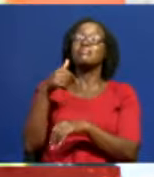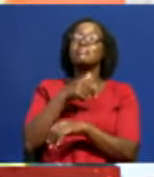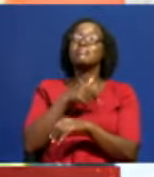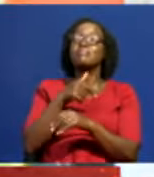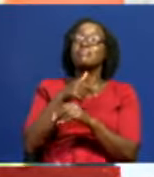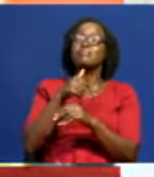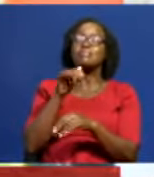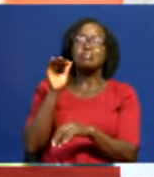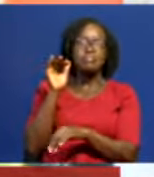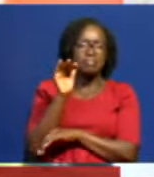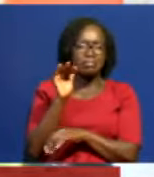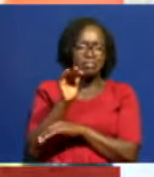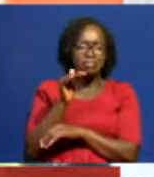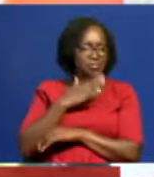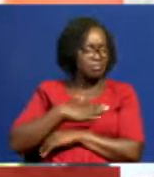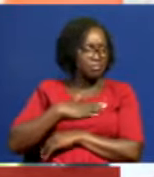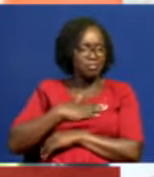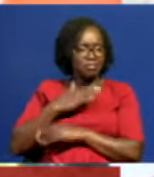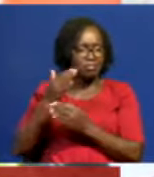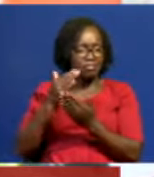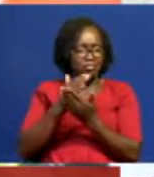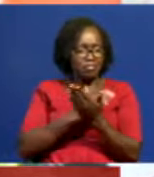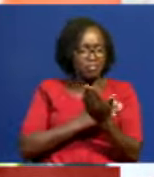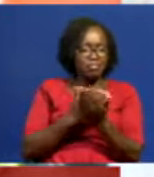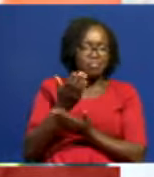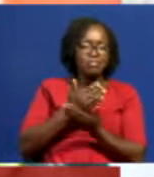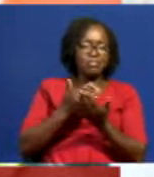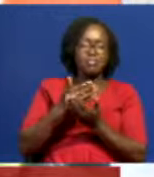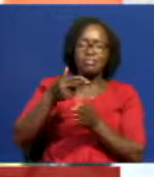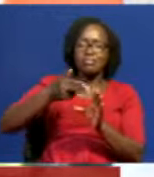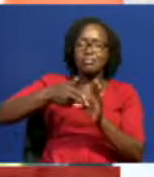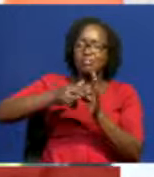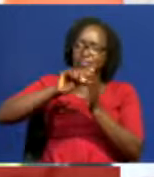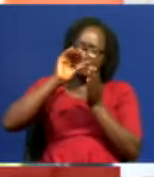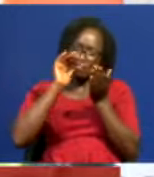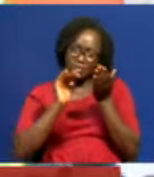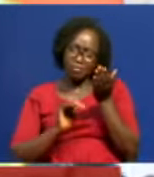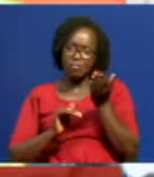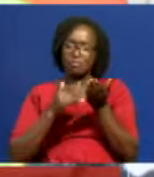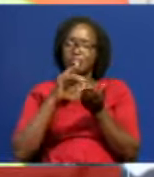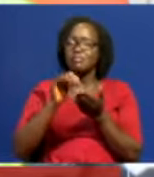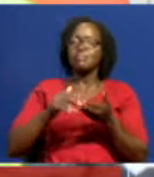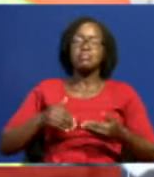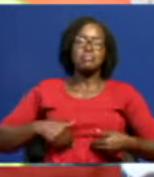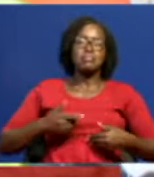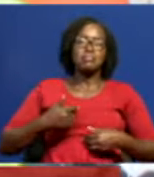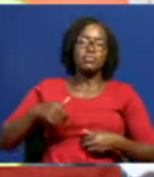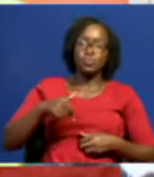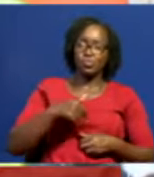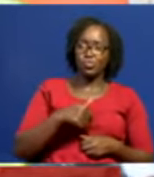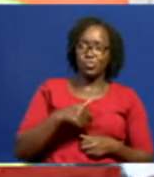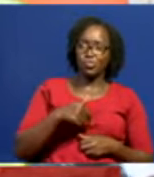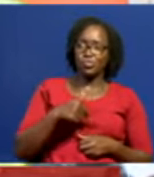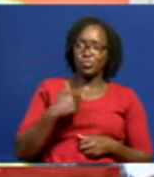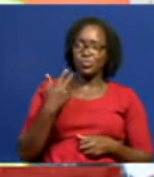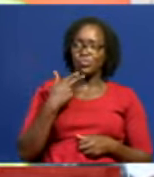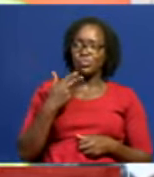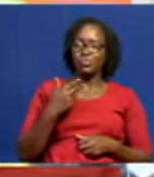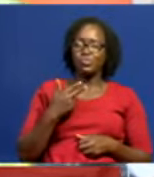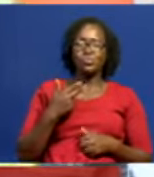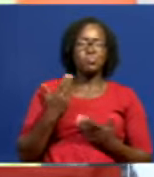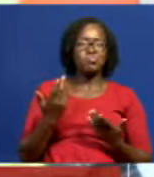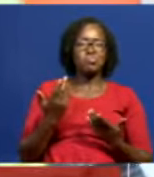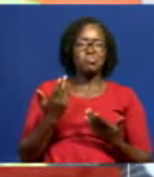tungeomba atutengelezee uchumi, mafuta iteremuke, vyakula iteremuke. Ndio hii vijana yetu ambao walikuwa wamesindwa na